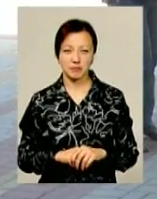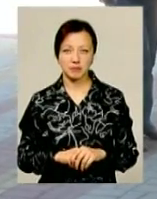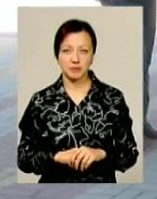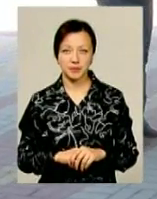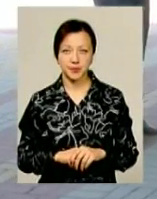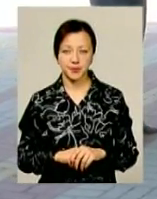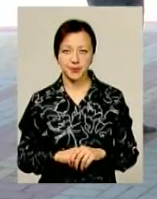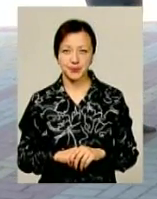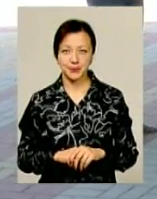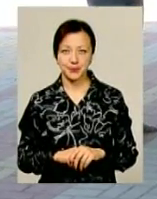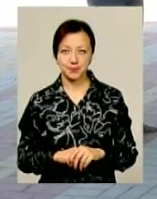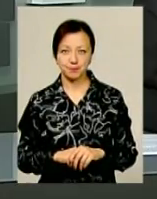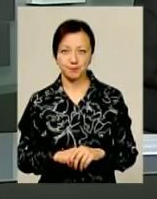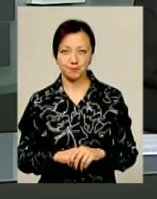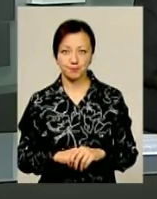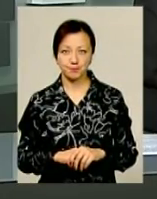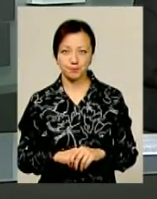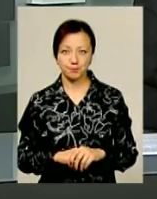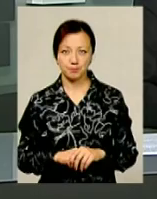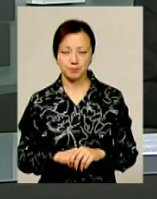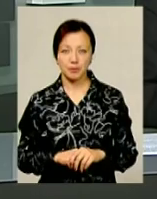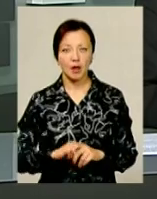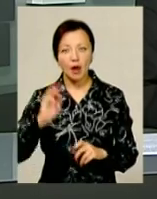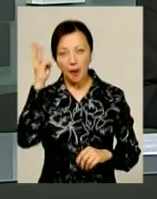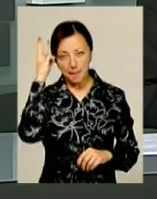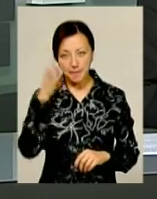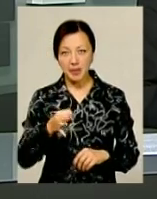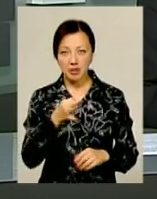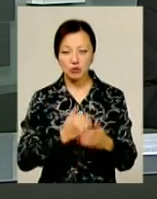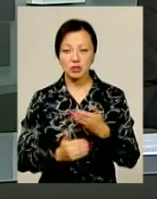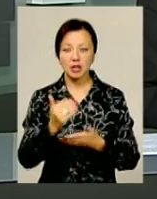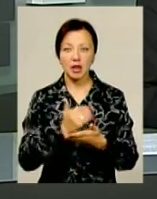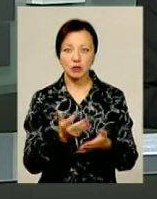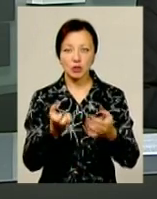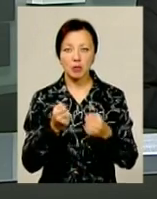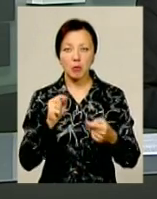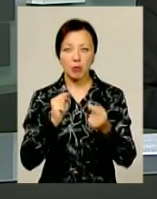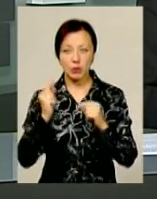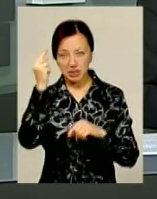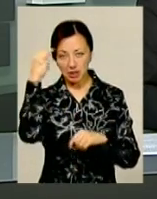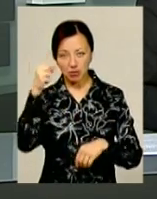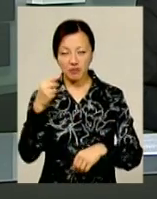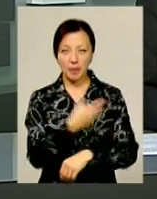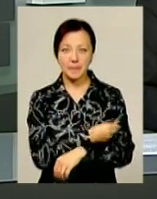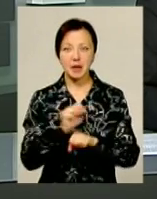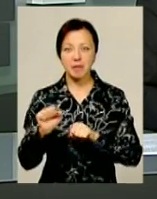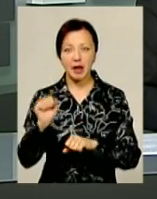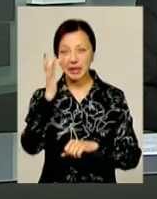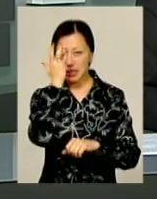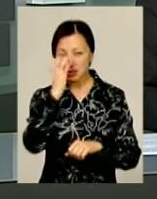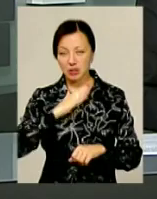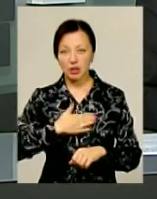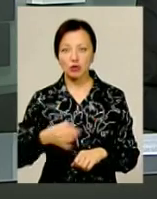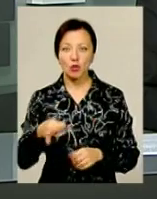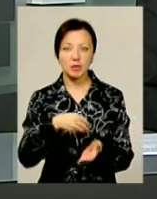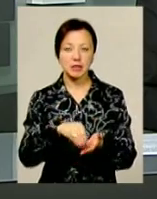для інформаційного випуску. Хмельниччина нарешті отримала протисказові препарати. Щоправда, індійські. На нашу